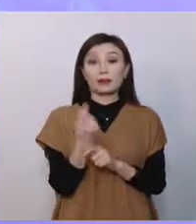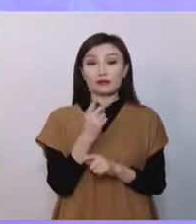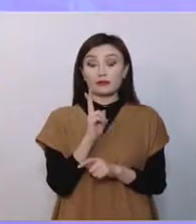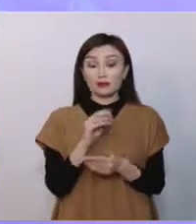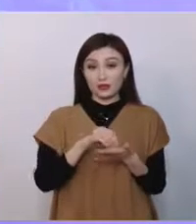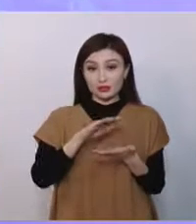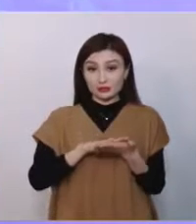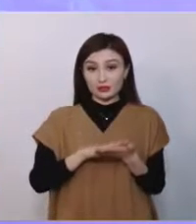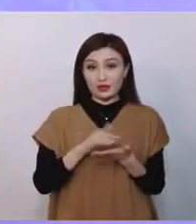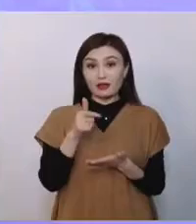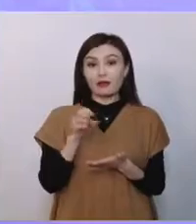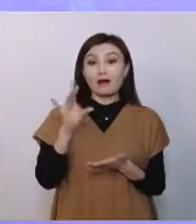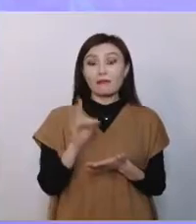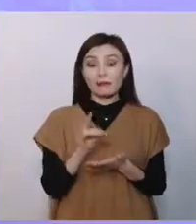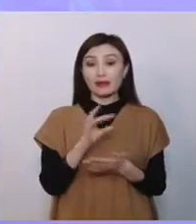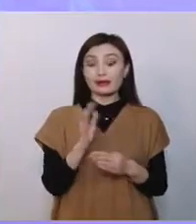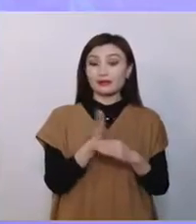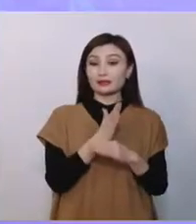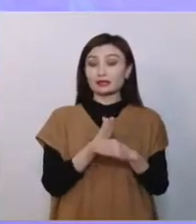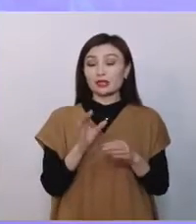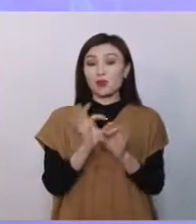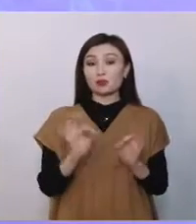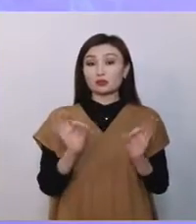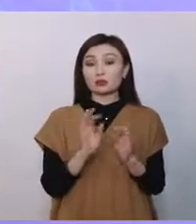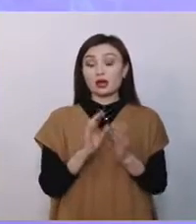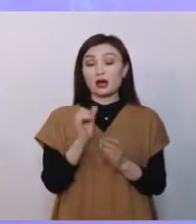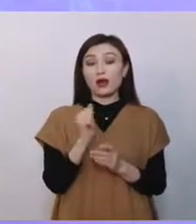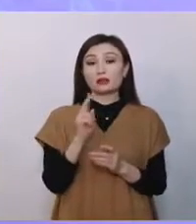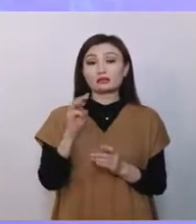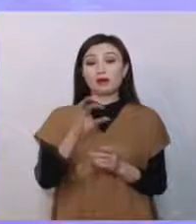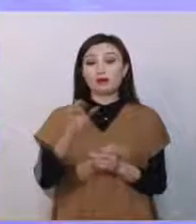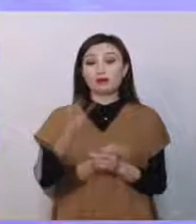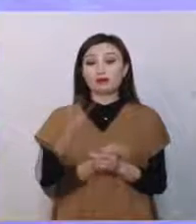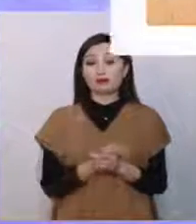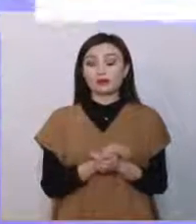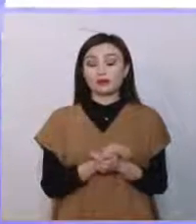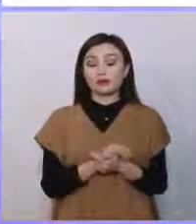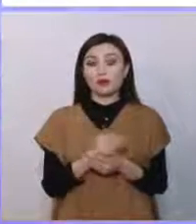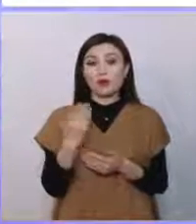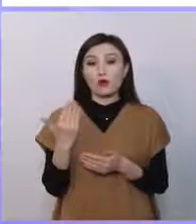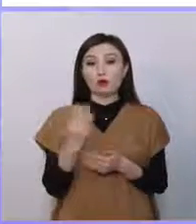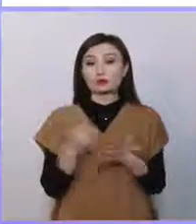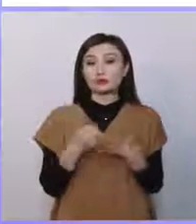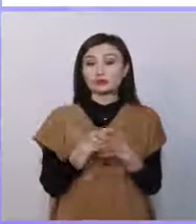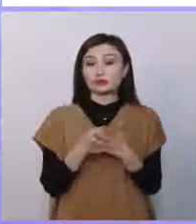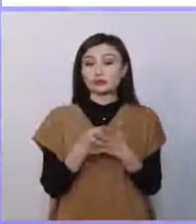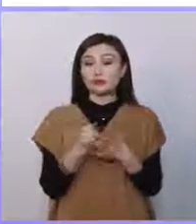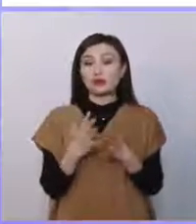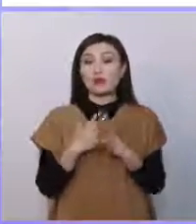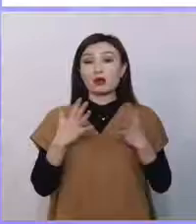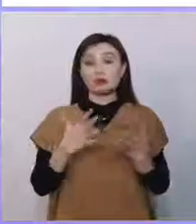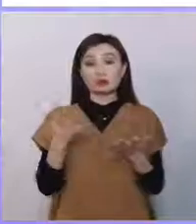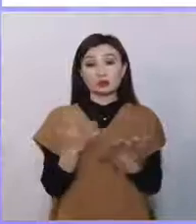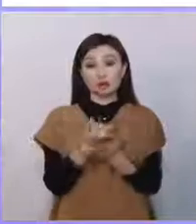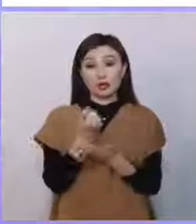записал гамма и разделил музыкальный ряд на октябрь пифагор достиг впечатляющих